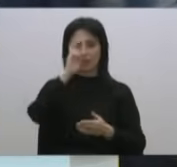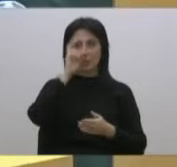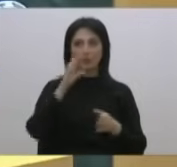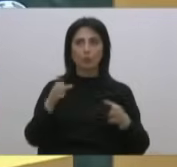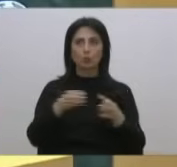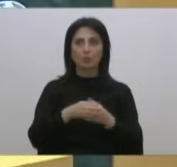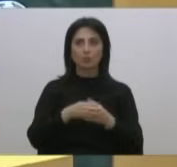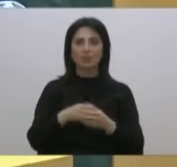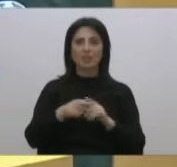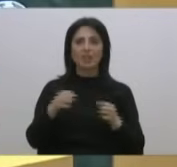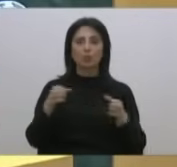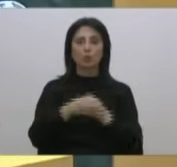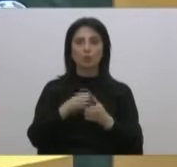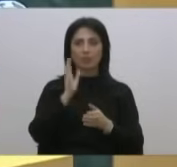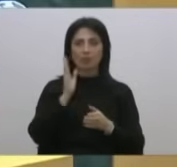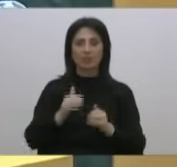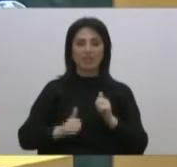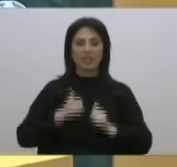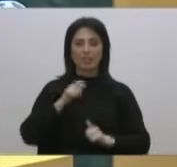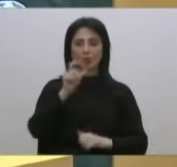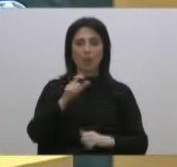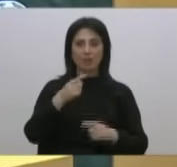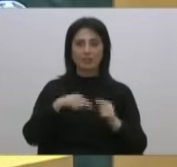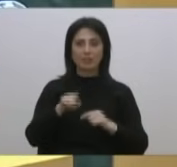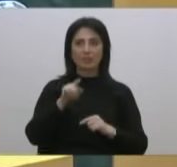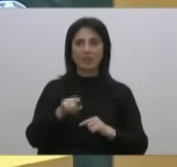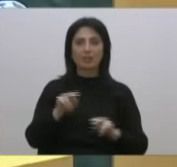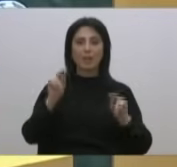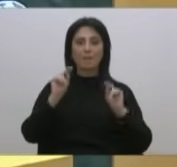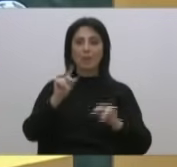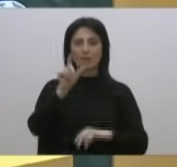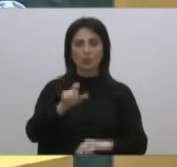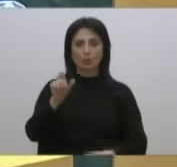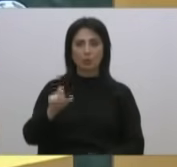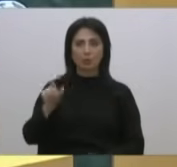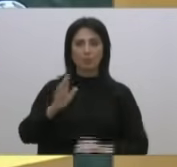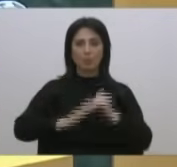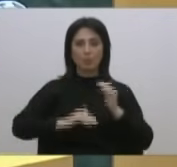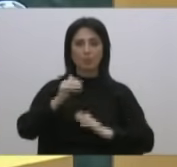სამთავრობო გუნდი. ეს გუნდი შედგება ღირსეული ადამიანებისგან, პატრიოტებისგან,